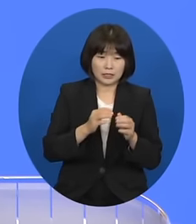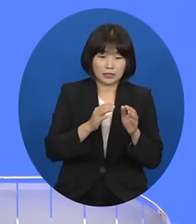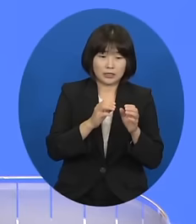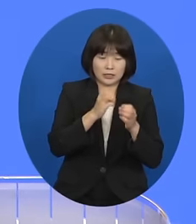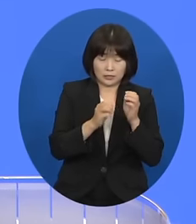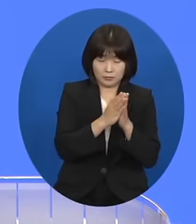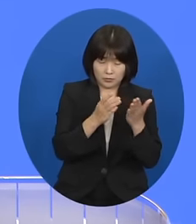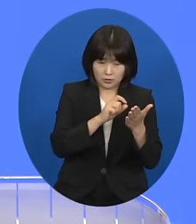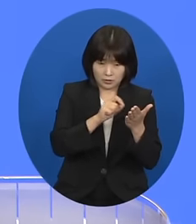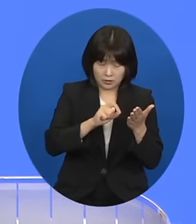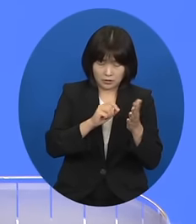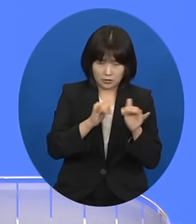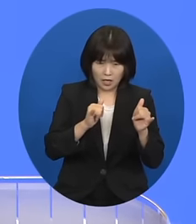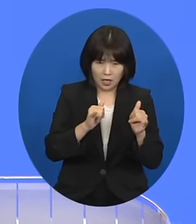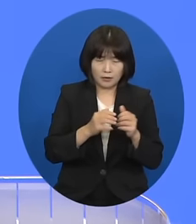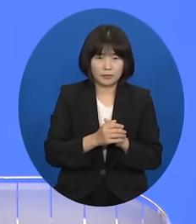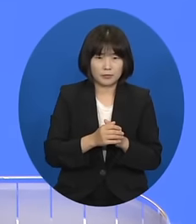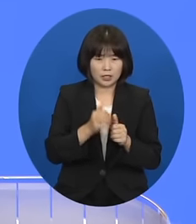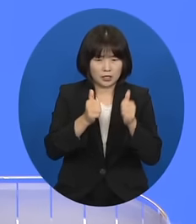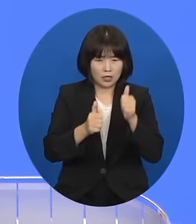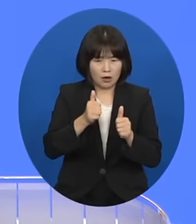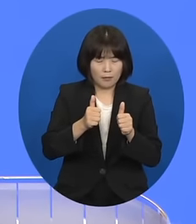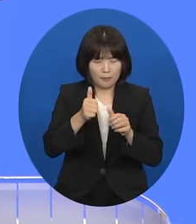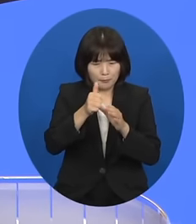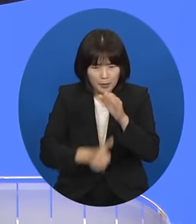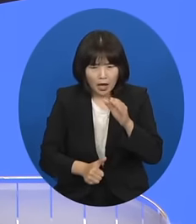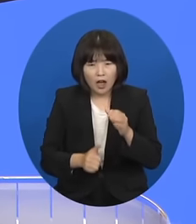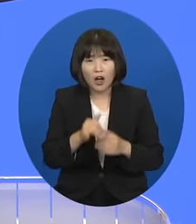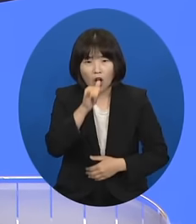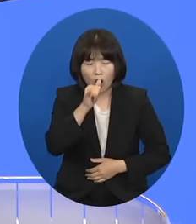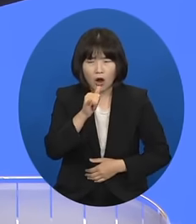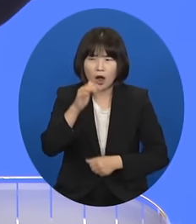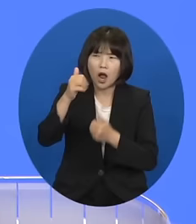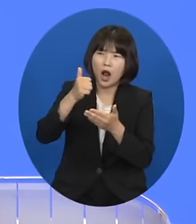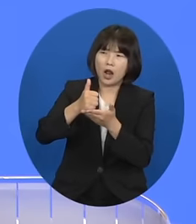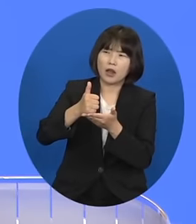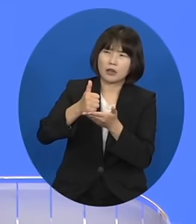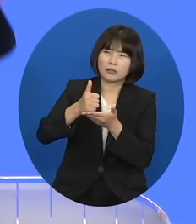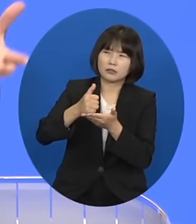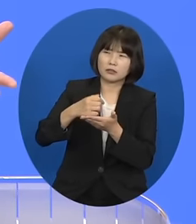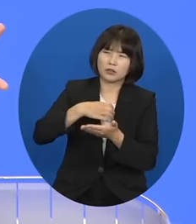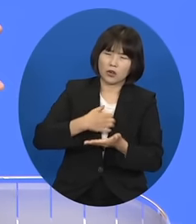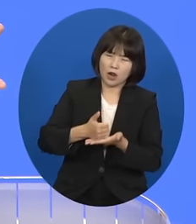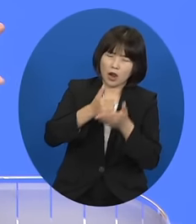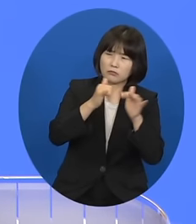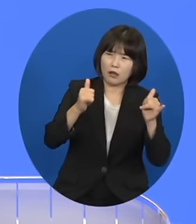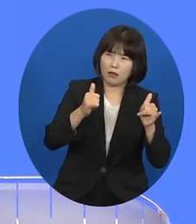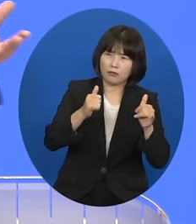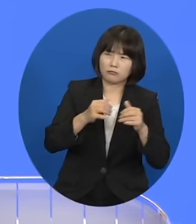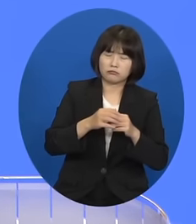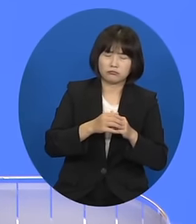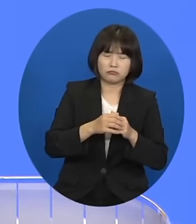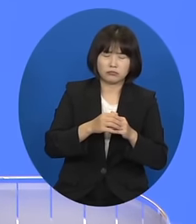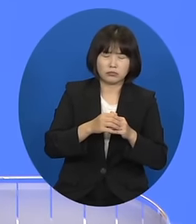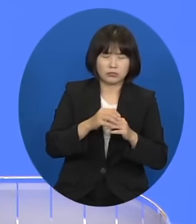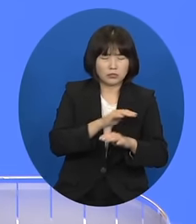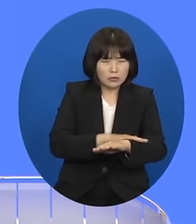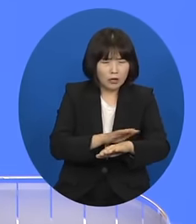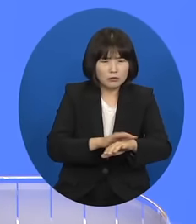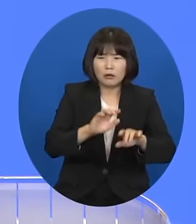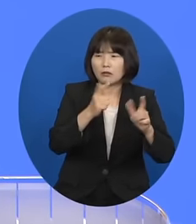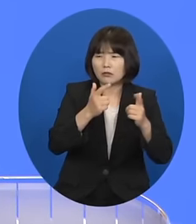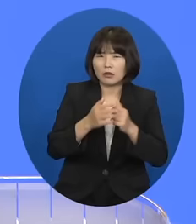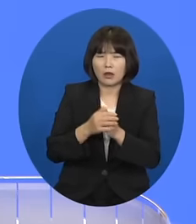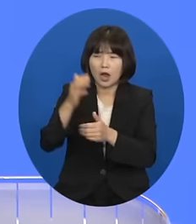무엇이냐면 하나님을 믿지 않고 경외하지 않는 악인들이 너무 잘 되는 겁니다. 그리고 내가 거의 넘어질 뻔했다는 거예요. 이런 고백들이 굉장히 많아요.